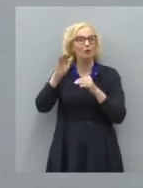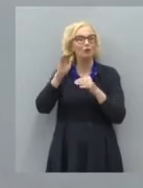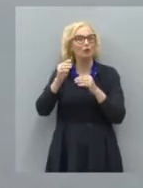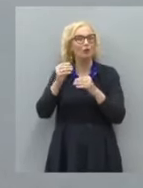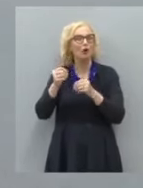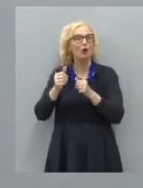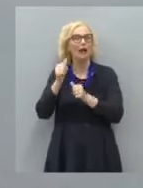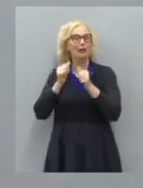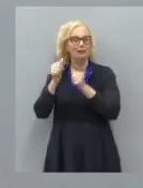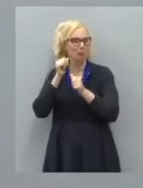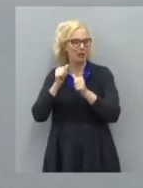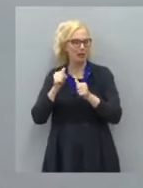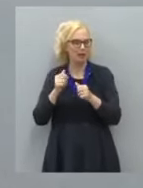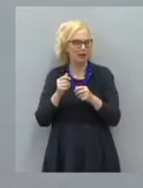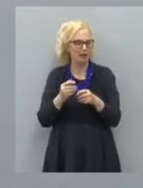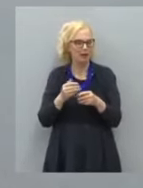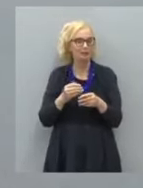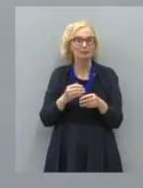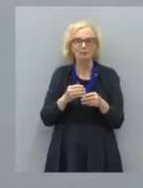possibile